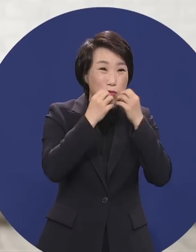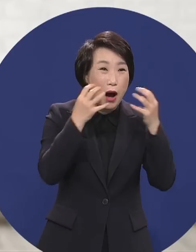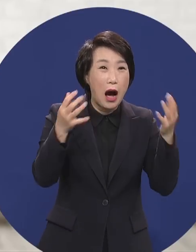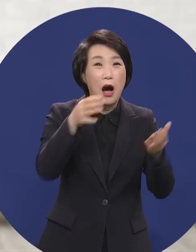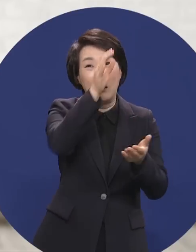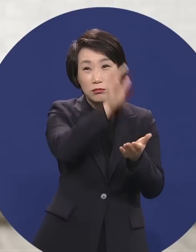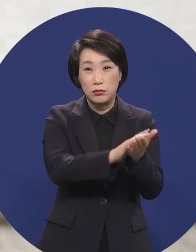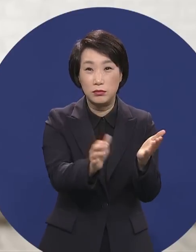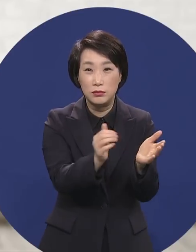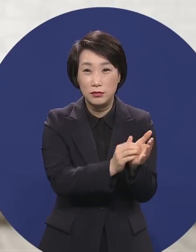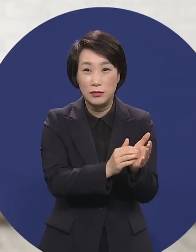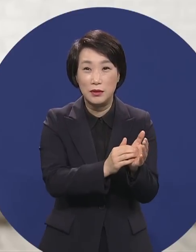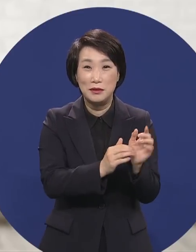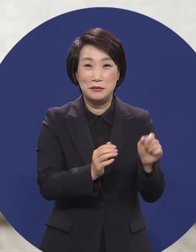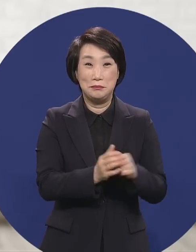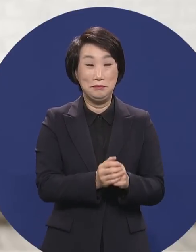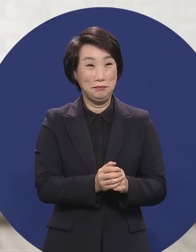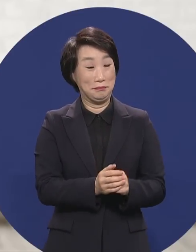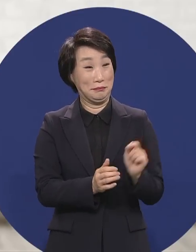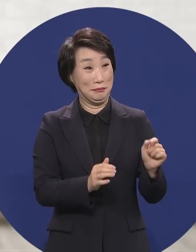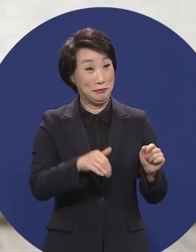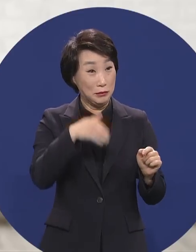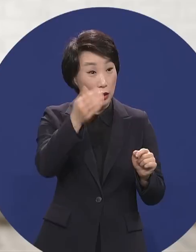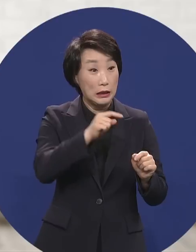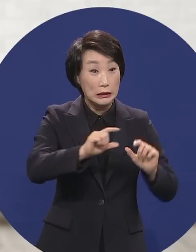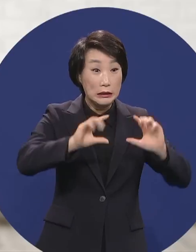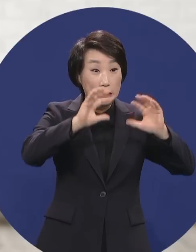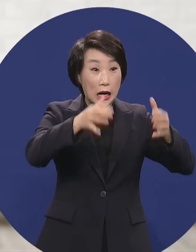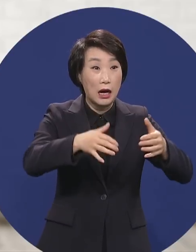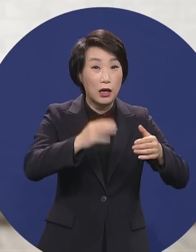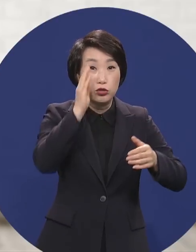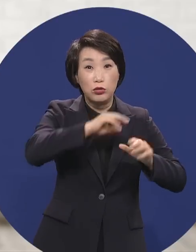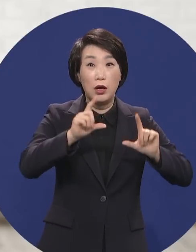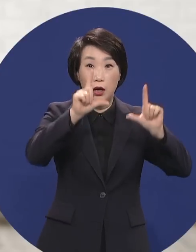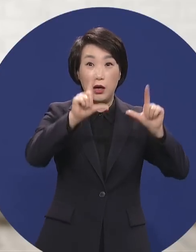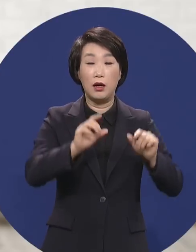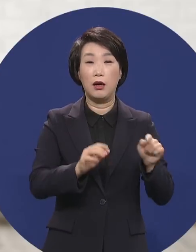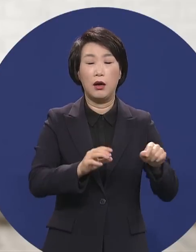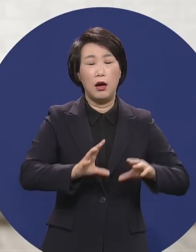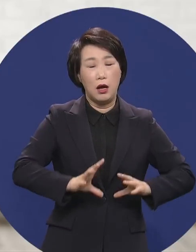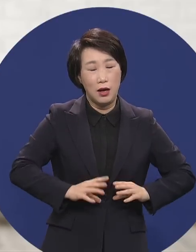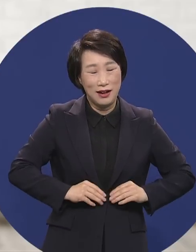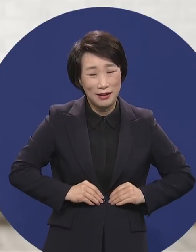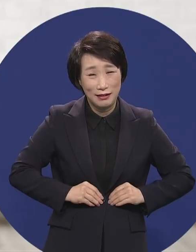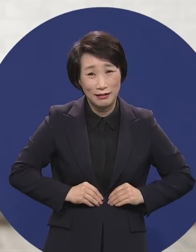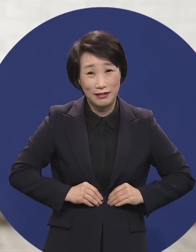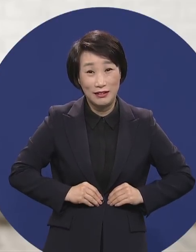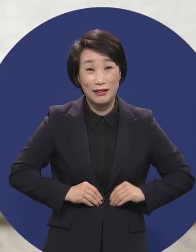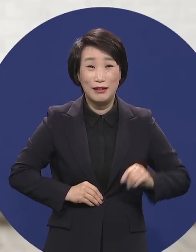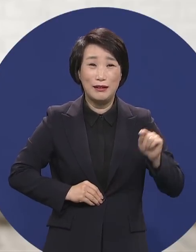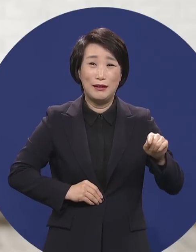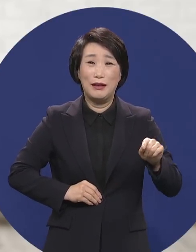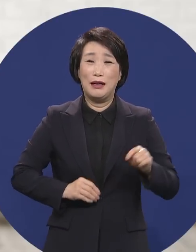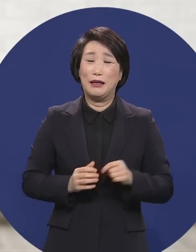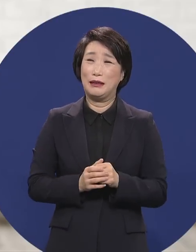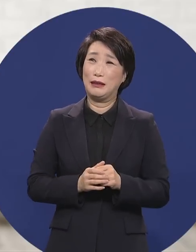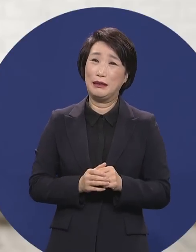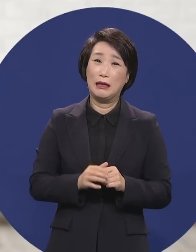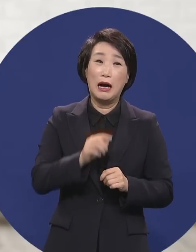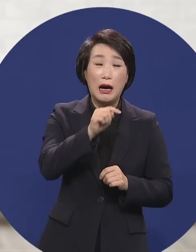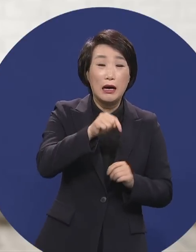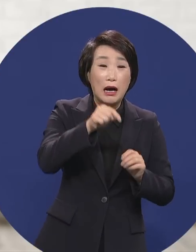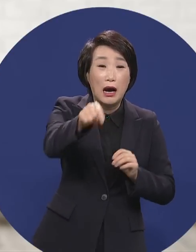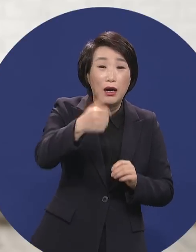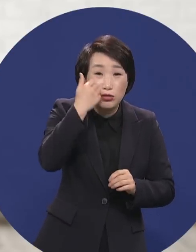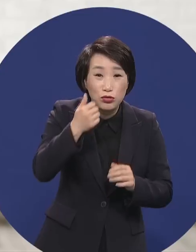재산을 허비하더니 다 없이 한 후 그 나라에 크게 흉년이 들어 저가 비로소 궁핍한지라. 가서 그 나라